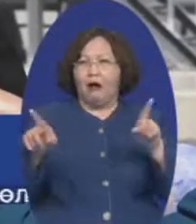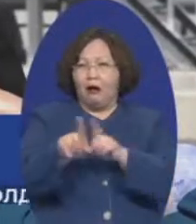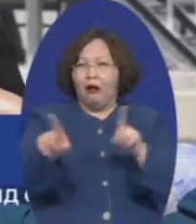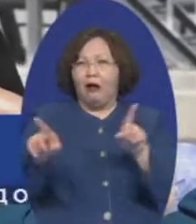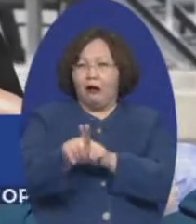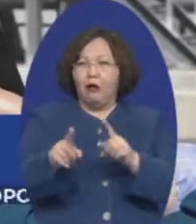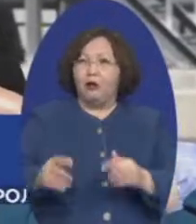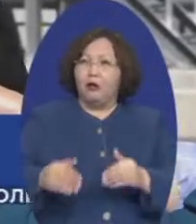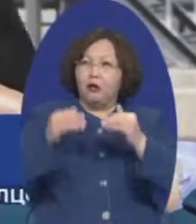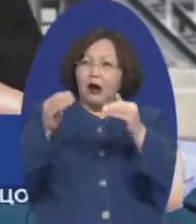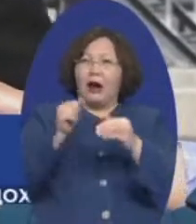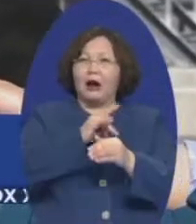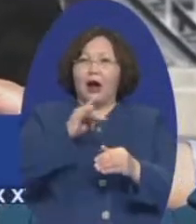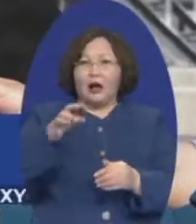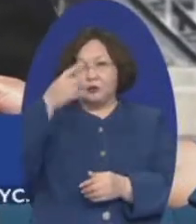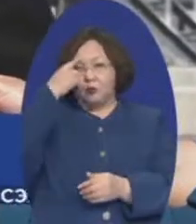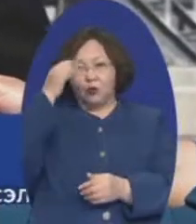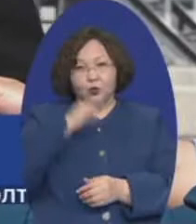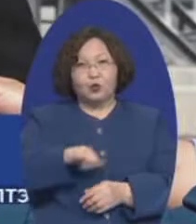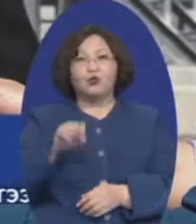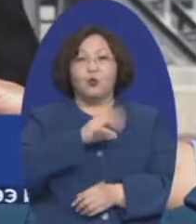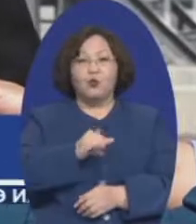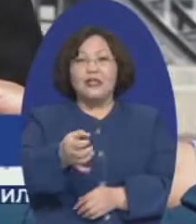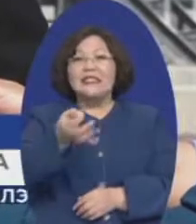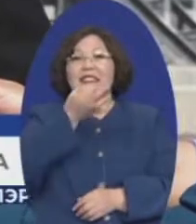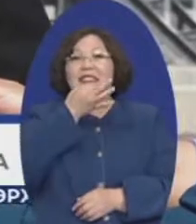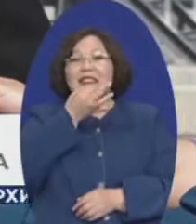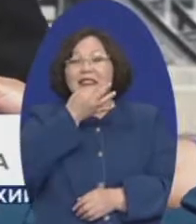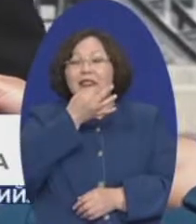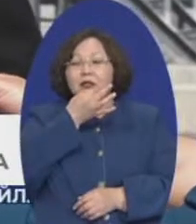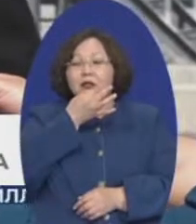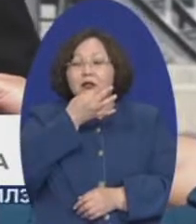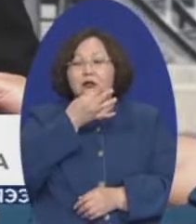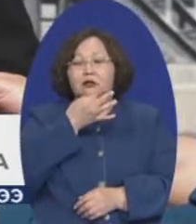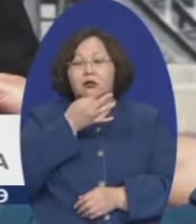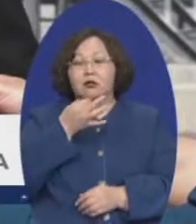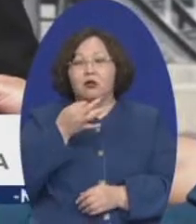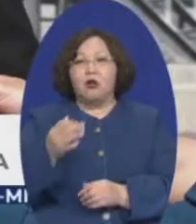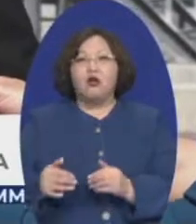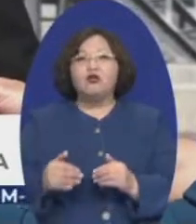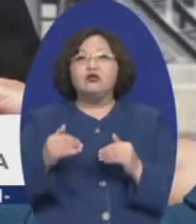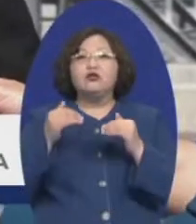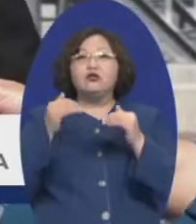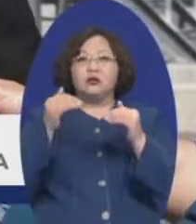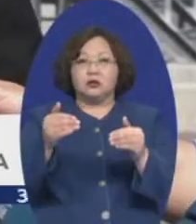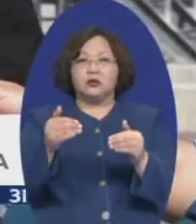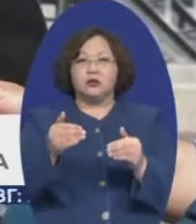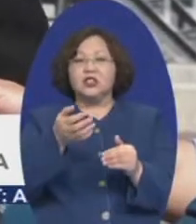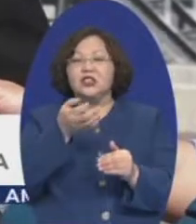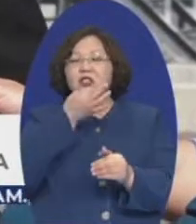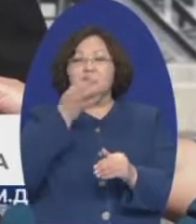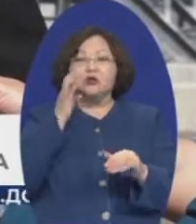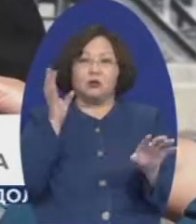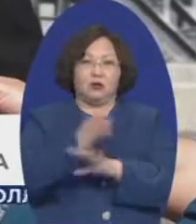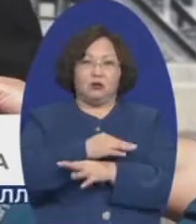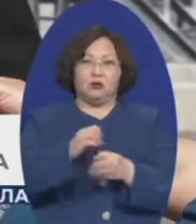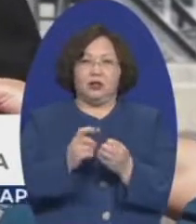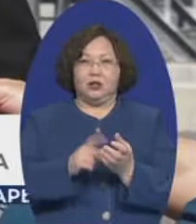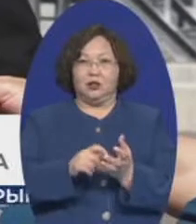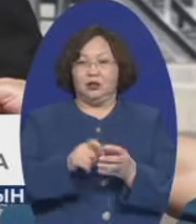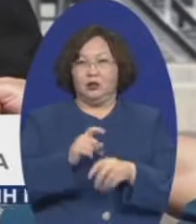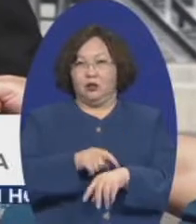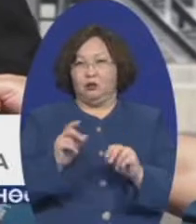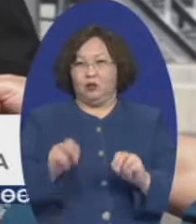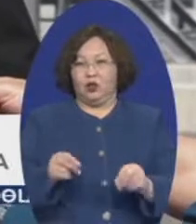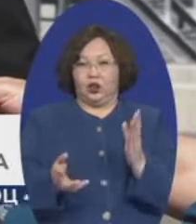одоо харах юм стратеги барих уу гэдэг ийм сонголттой тулгарна. За бүх зүйлийг бид нэр одоо хөөж гүйцэхэд боломжгүй. Тийм учраас энэ